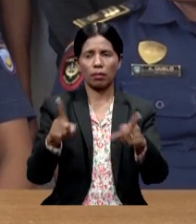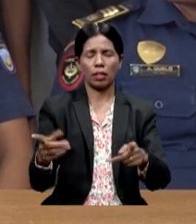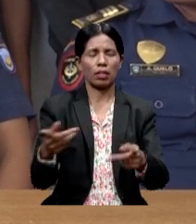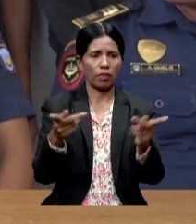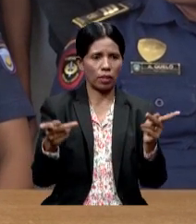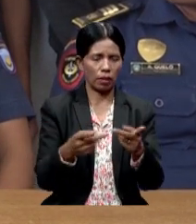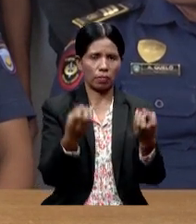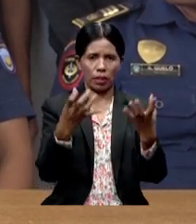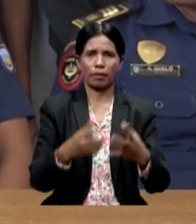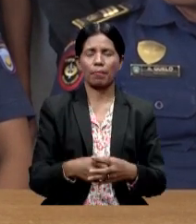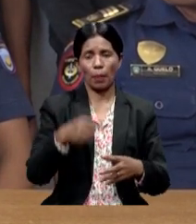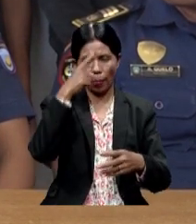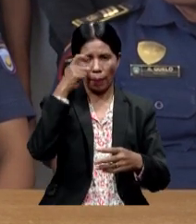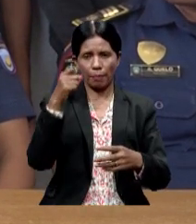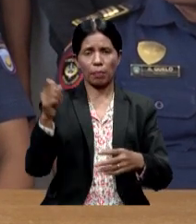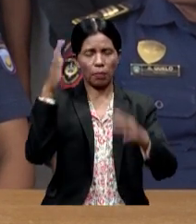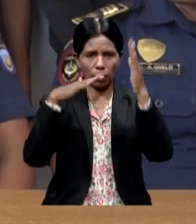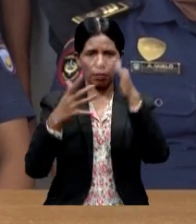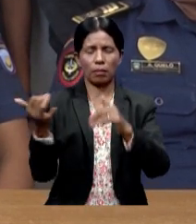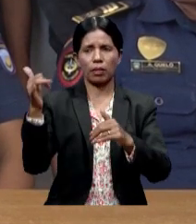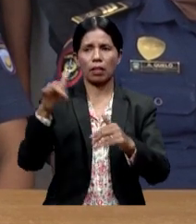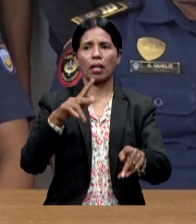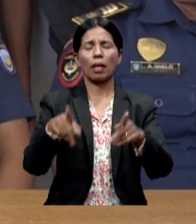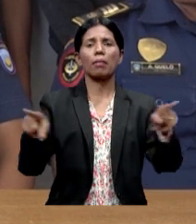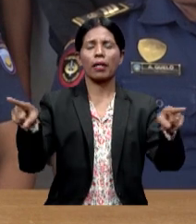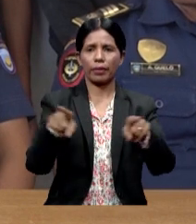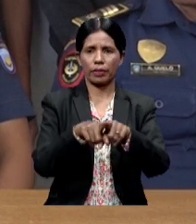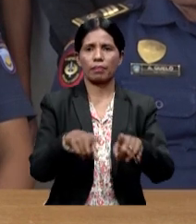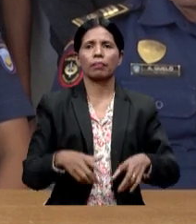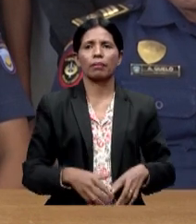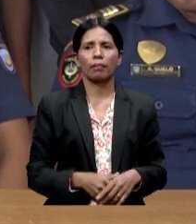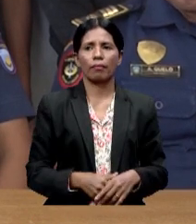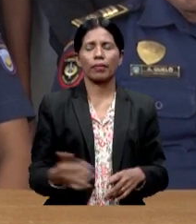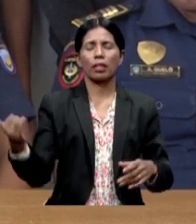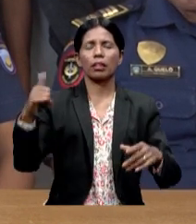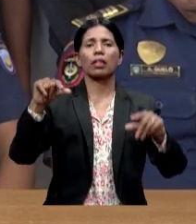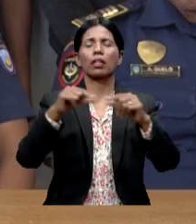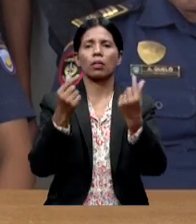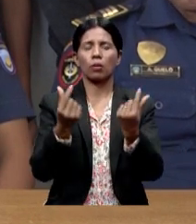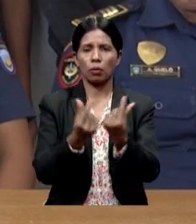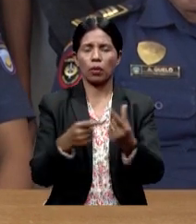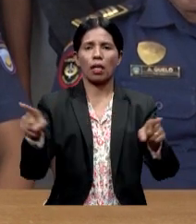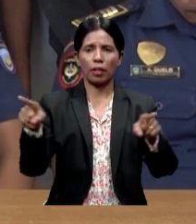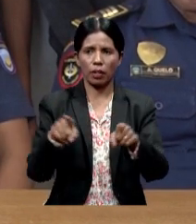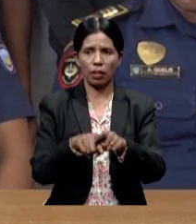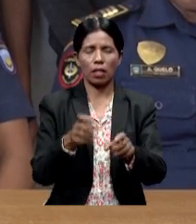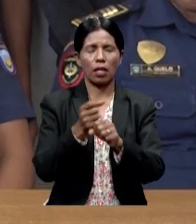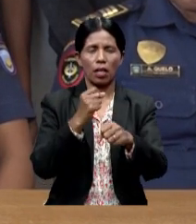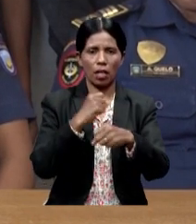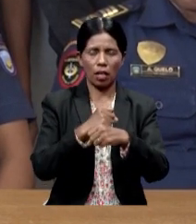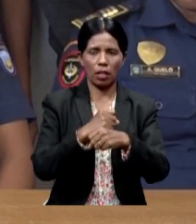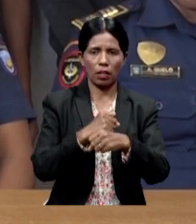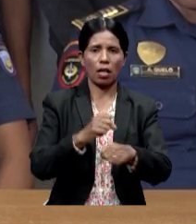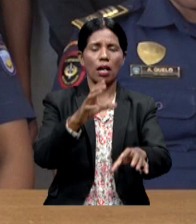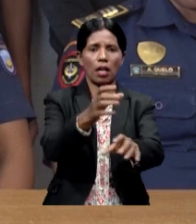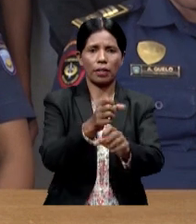pat-patin tamba, akuntimentu sirne ema hanesan. Sira grupune hanesan hutu maka halu asal tu